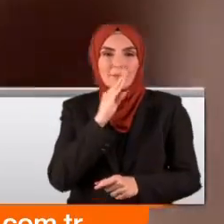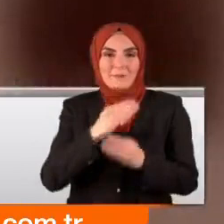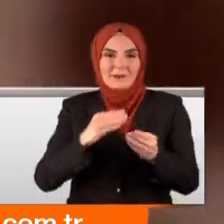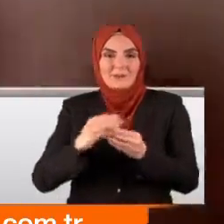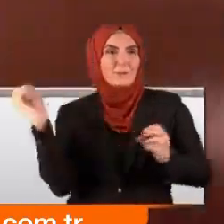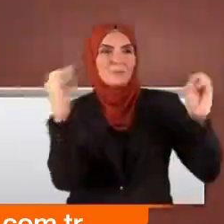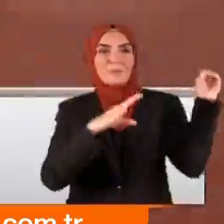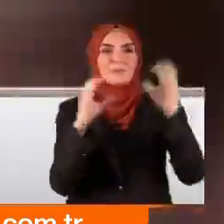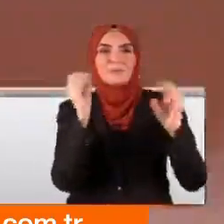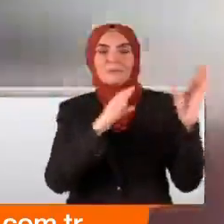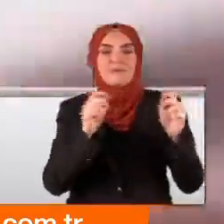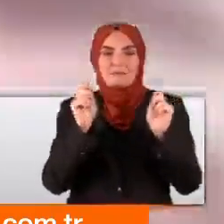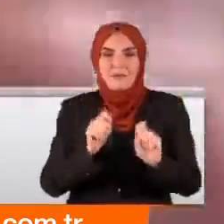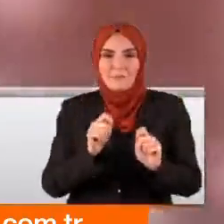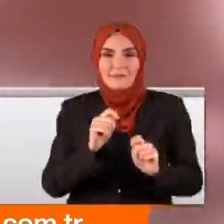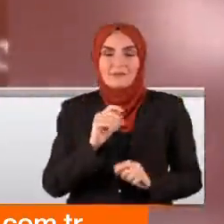inanamadı.